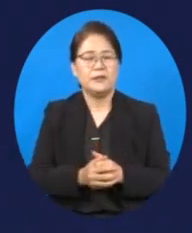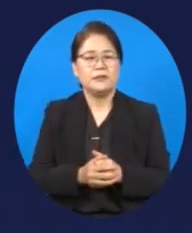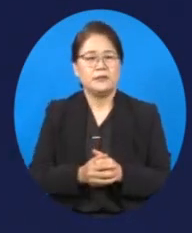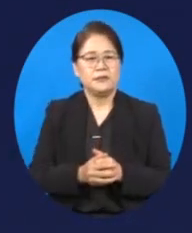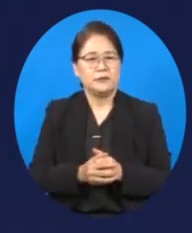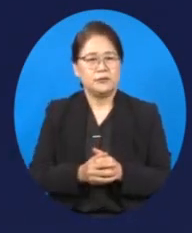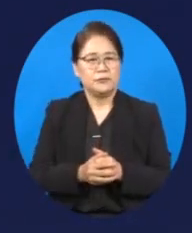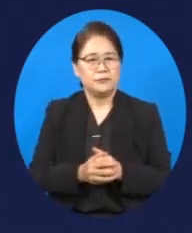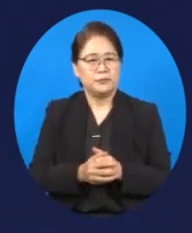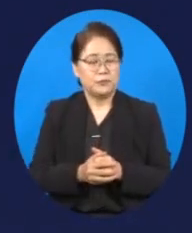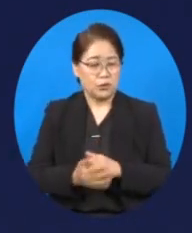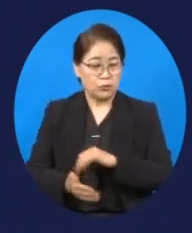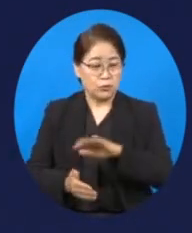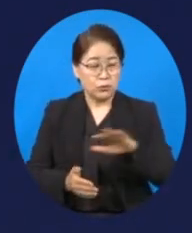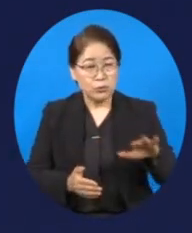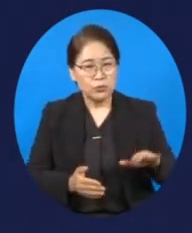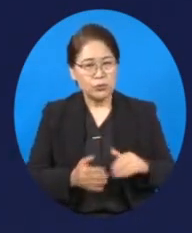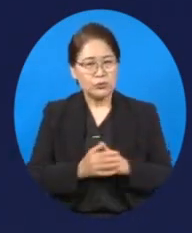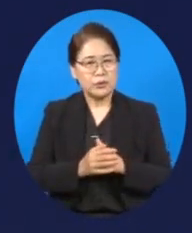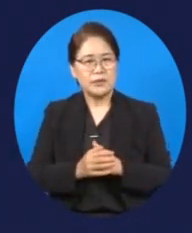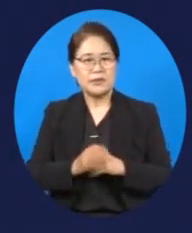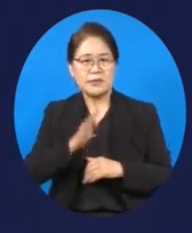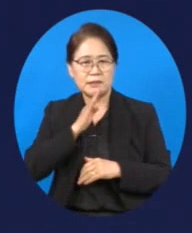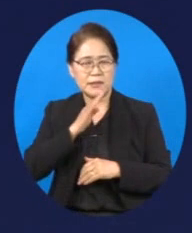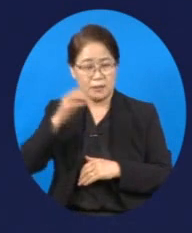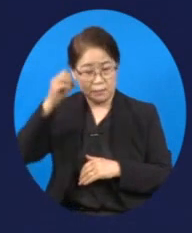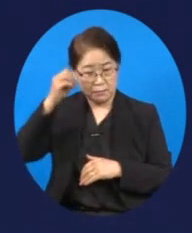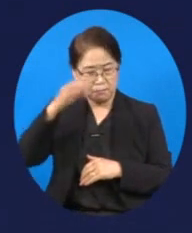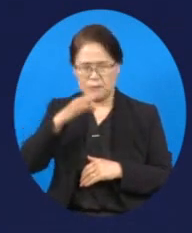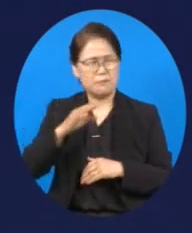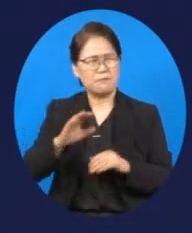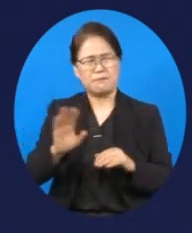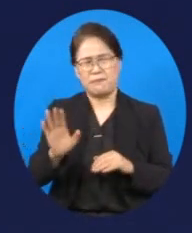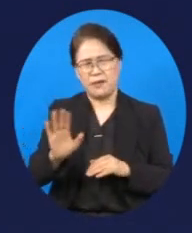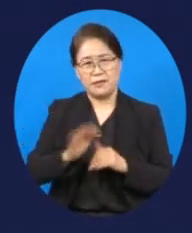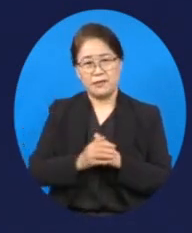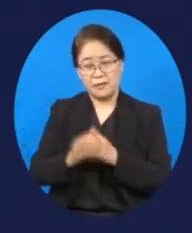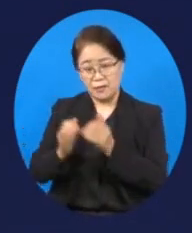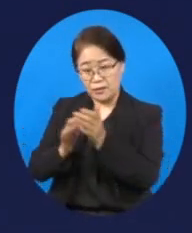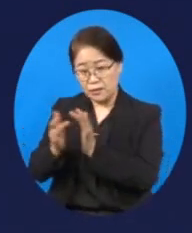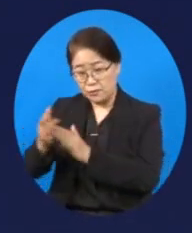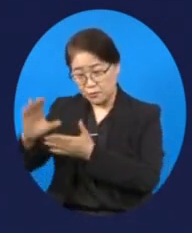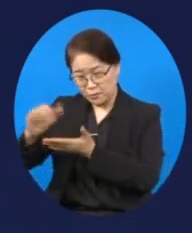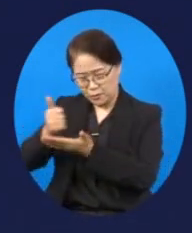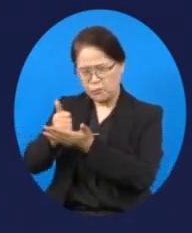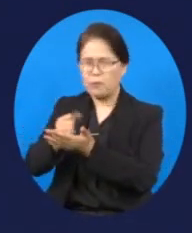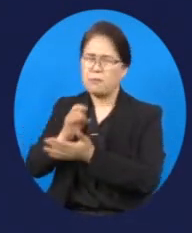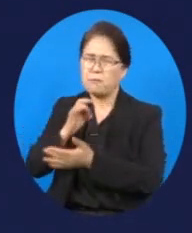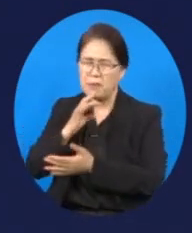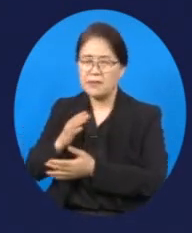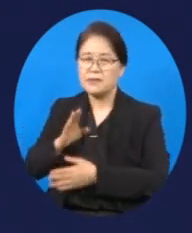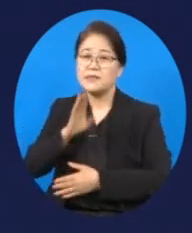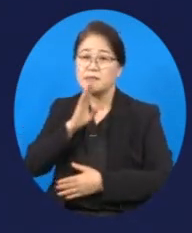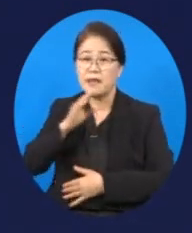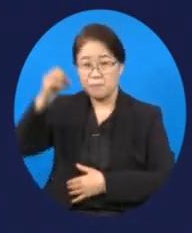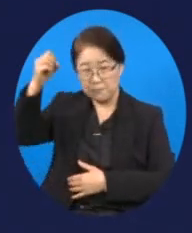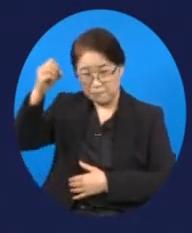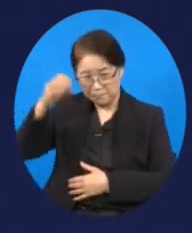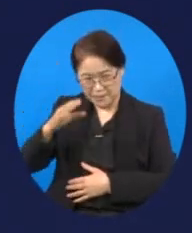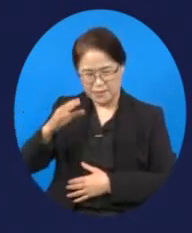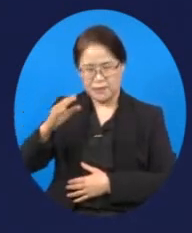그런데 안타깝게도 우리는 참 빛이 아닙니다 예수 그리스도만이 참 빛이십니다